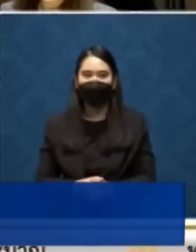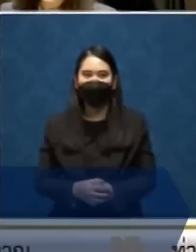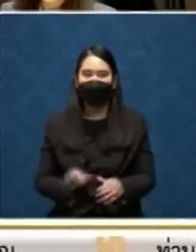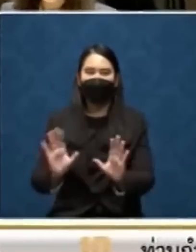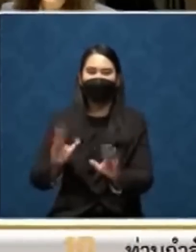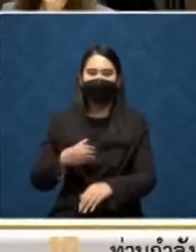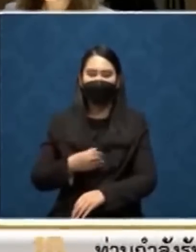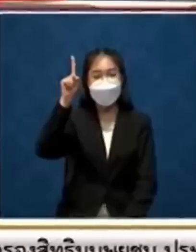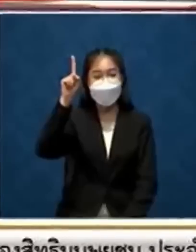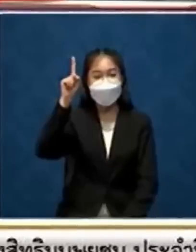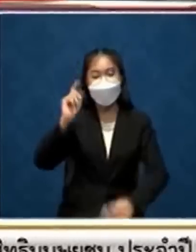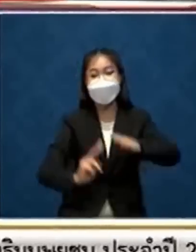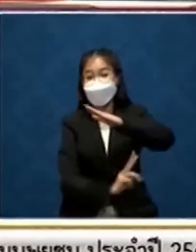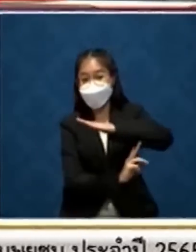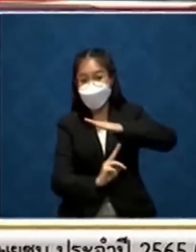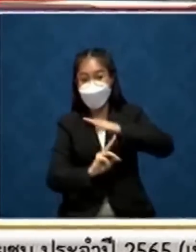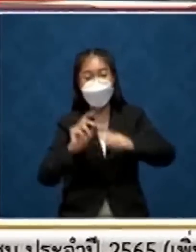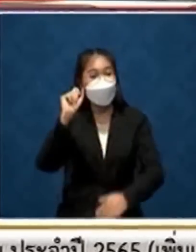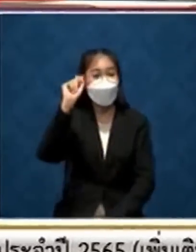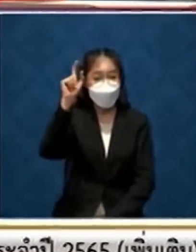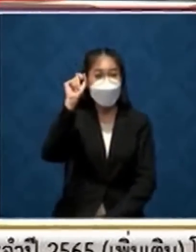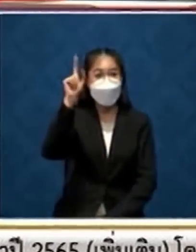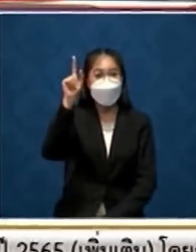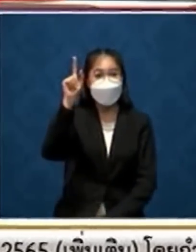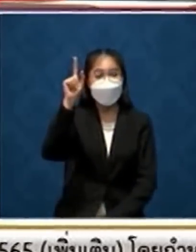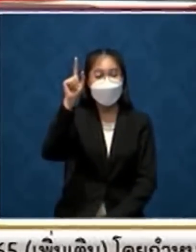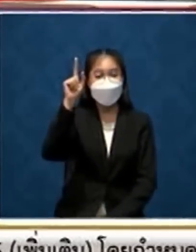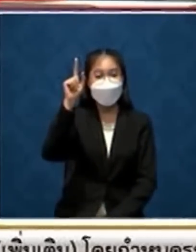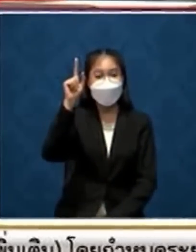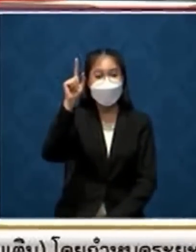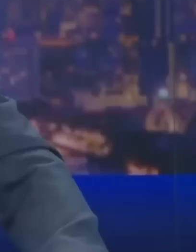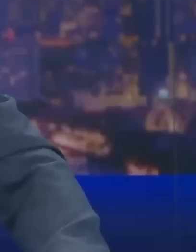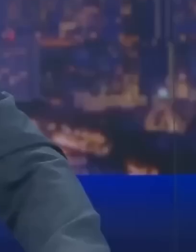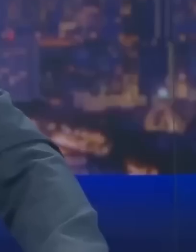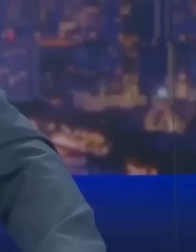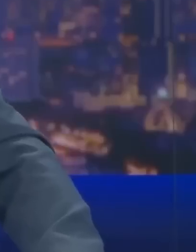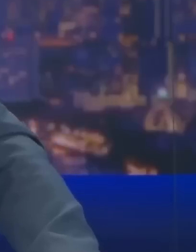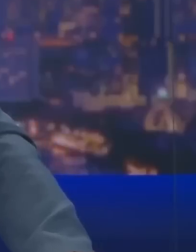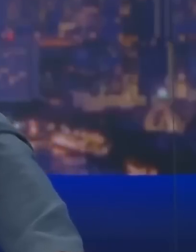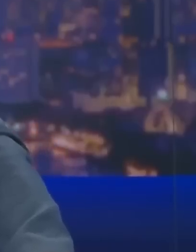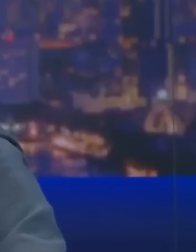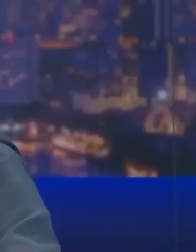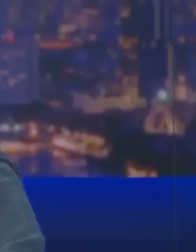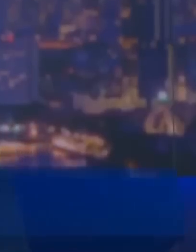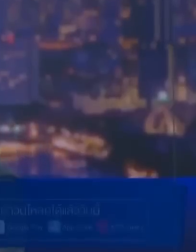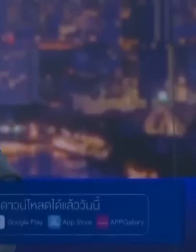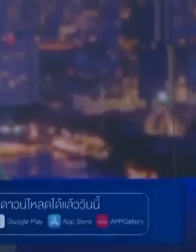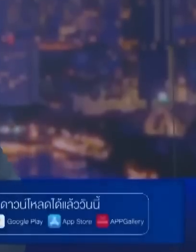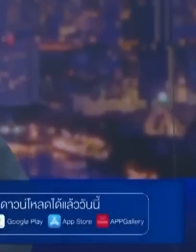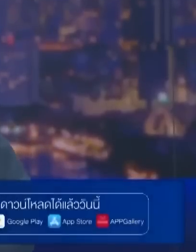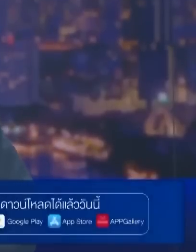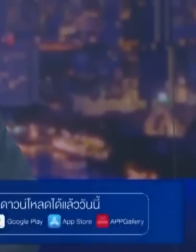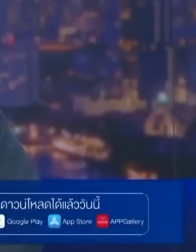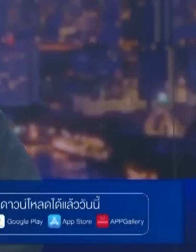ราย9:00 นให้แล้วเสร็จภายใน24:00 นนะครับ ูซ่าไทยแลนด์ยุติการปฏิบัติงานค้นหา